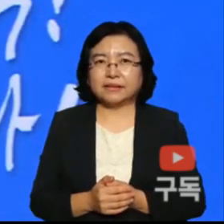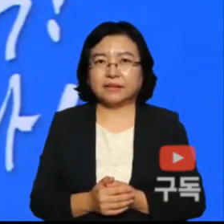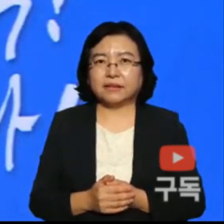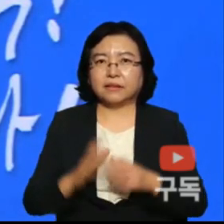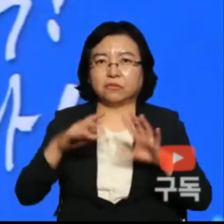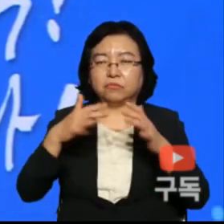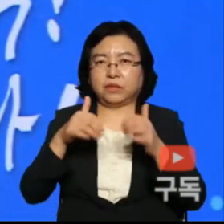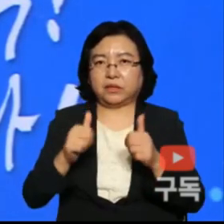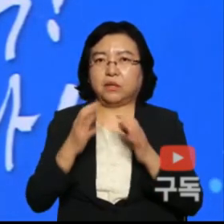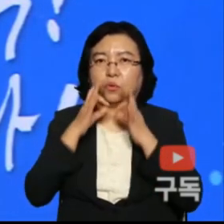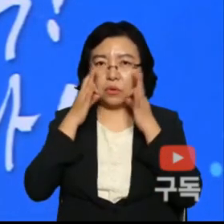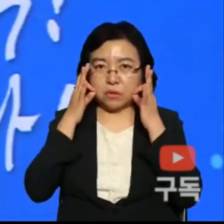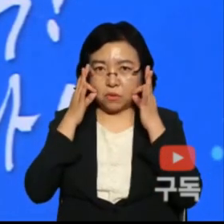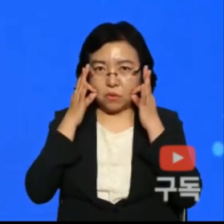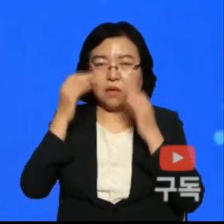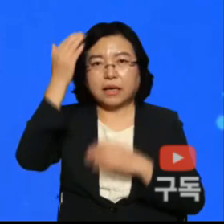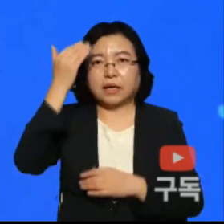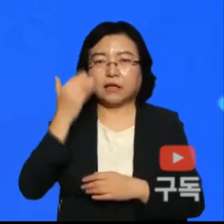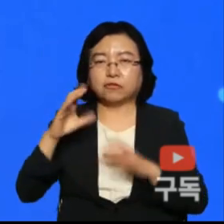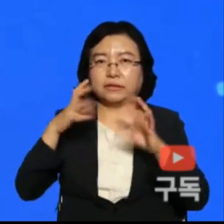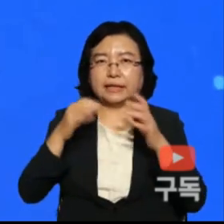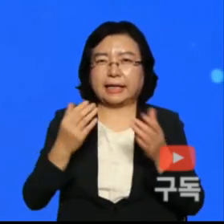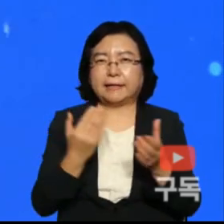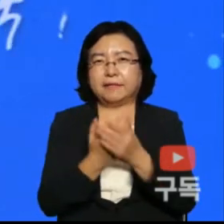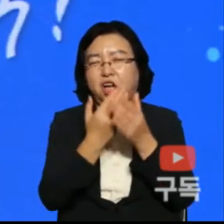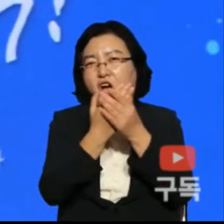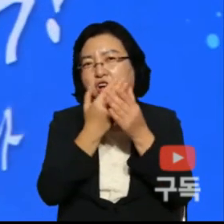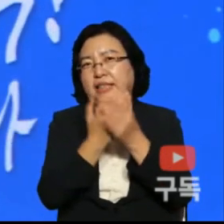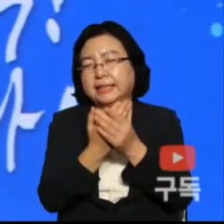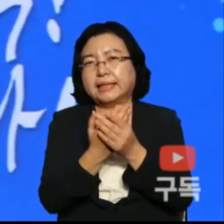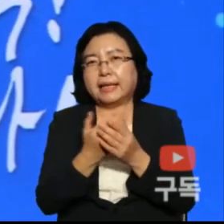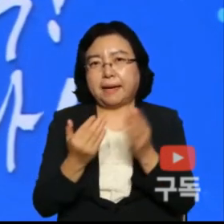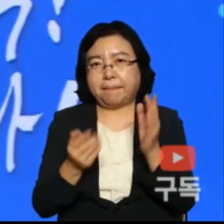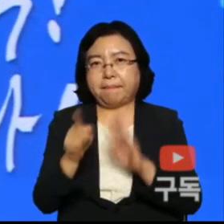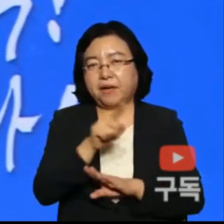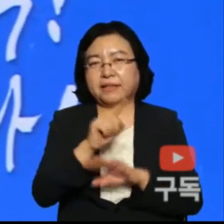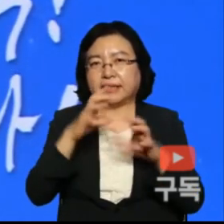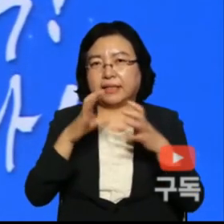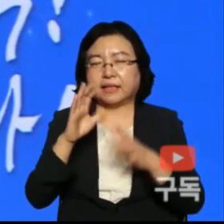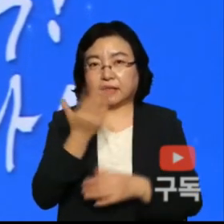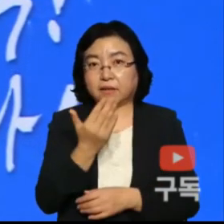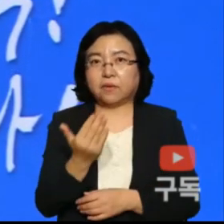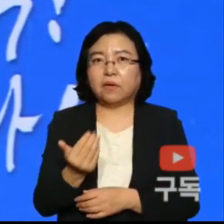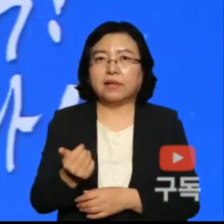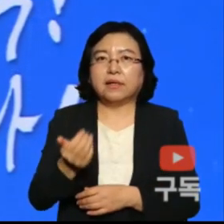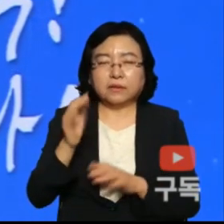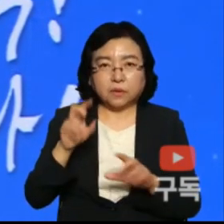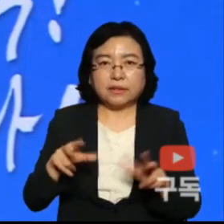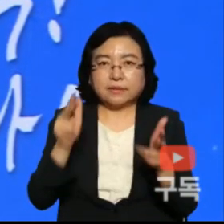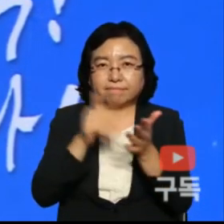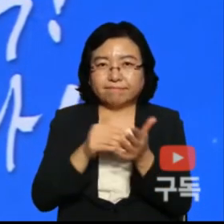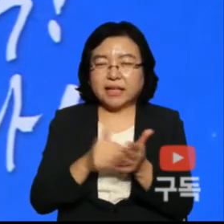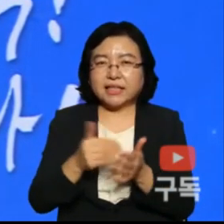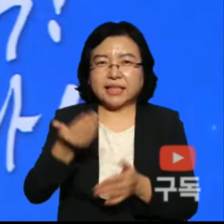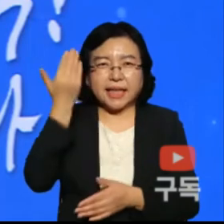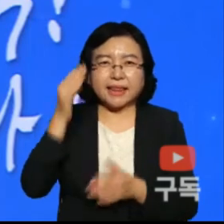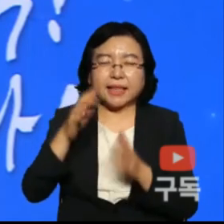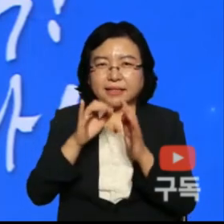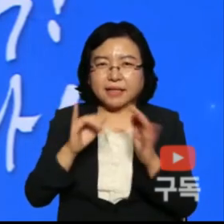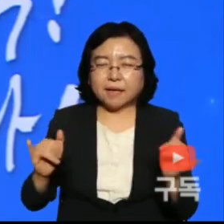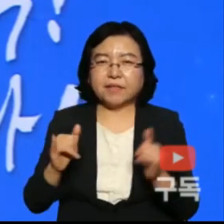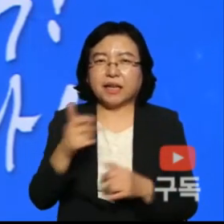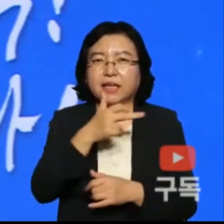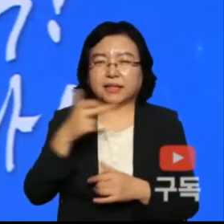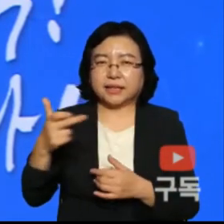국민의 노력으로 우리 대한민국은 선진국이 됐고 그 동안 우리 기성세대는 정말로 넘치는 기회를 누렸습니다